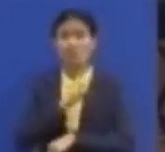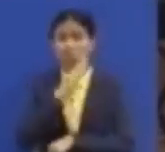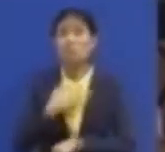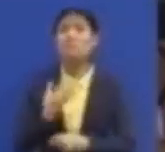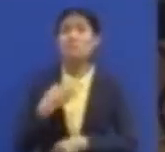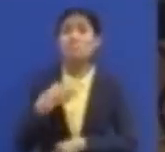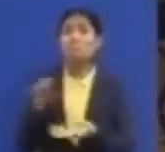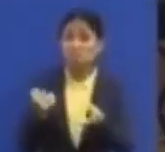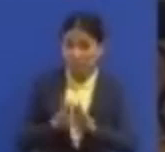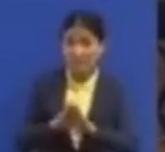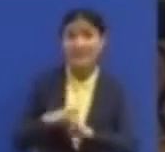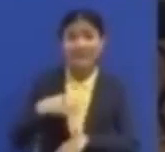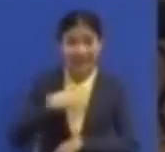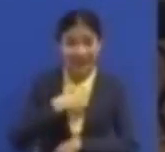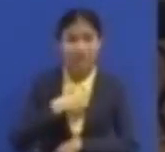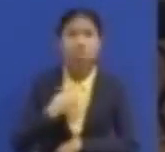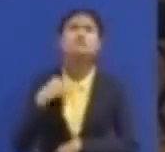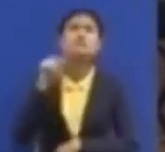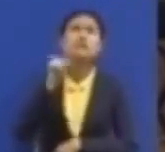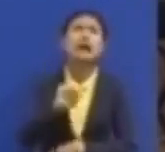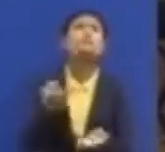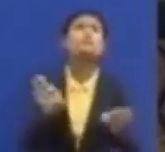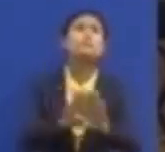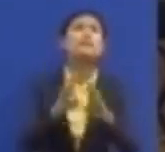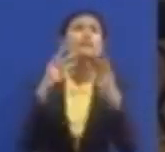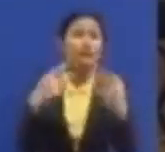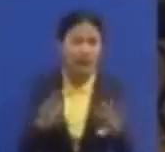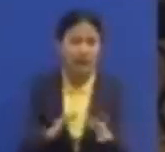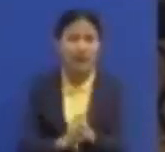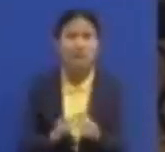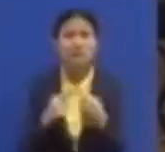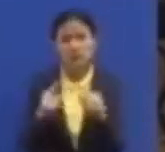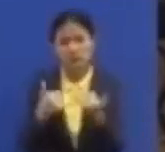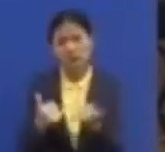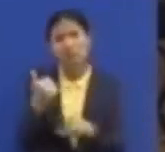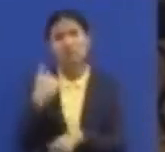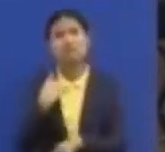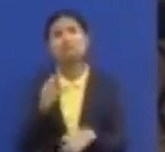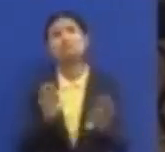ผมไม่ปิดผมเปิดเพื่อให้ท่านสบายใ